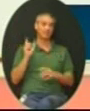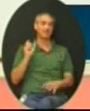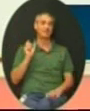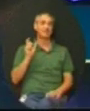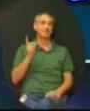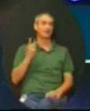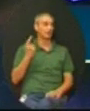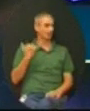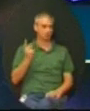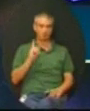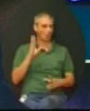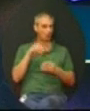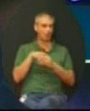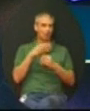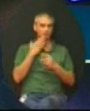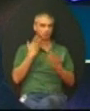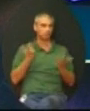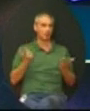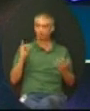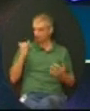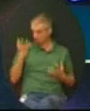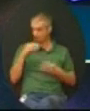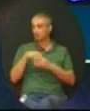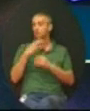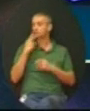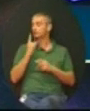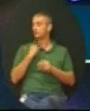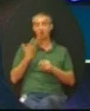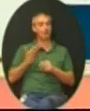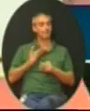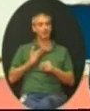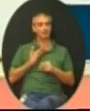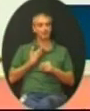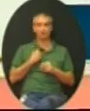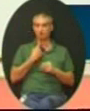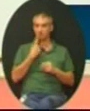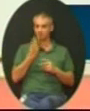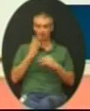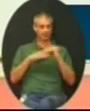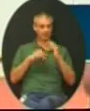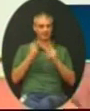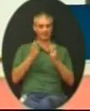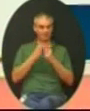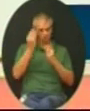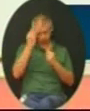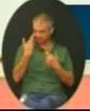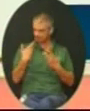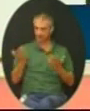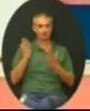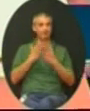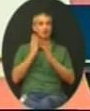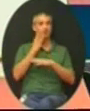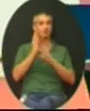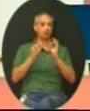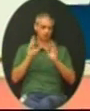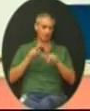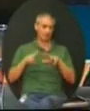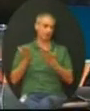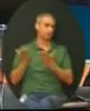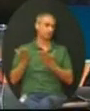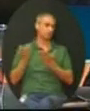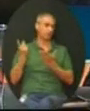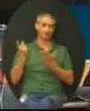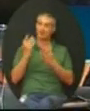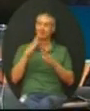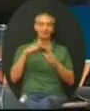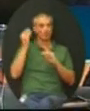אותנו. אבל היום הם לא חלק מירושלים. הם חלק מירושלים והם לא מקבלים, אני אומר, בנושא של בניית כיתות, הדברים האלה הגיעו גם לבית המשפט וגם במציאות. הם לומדים